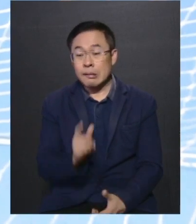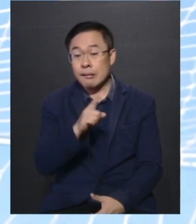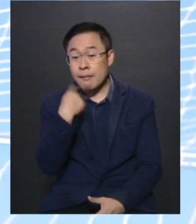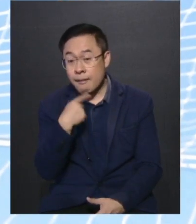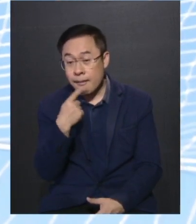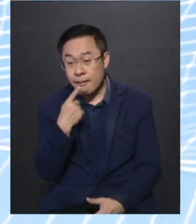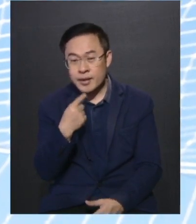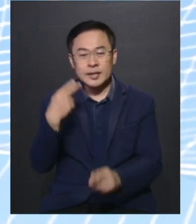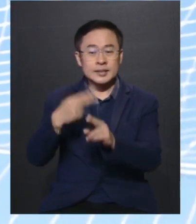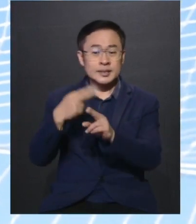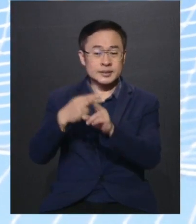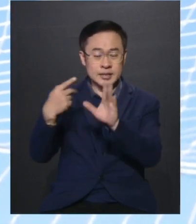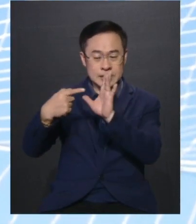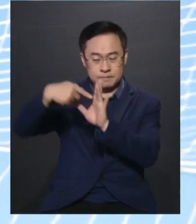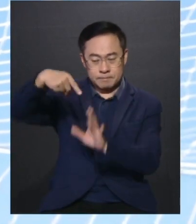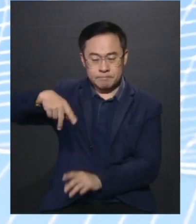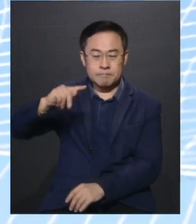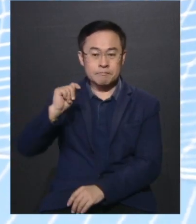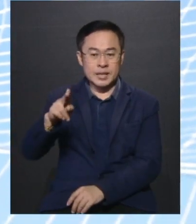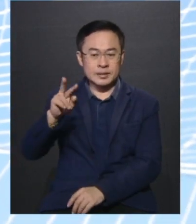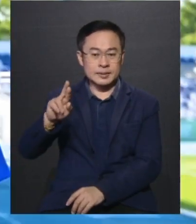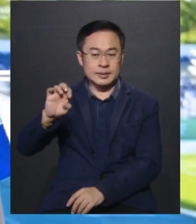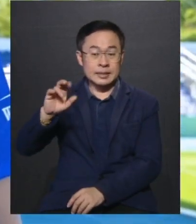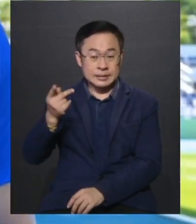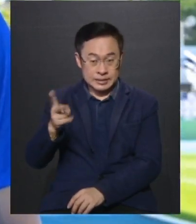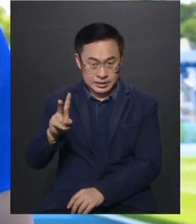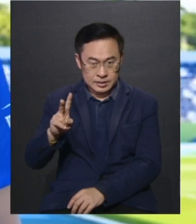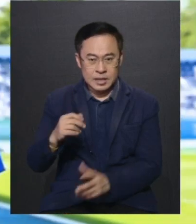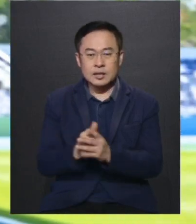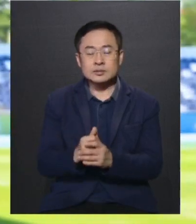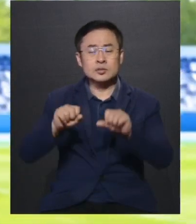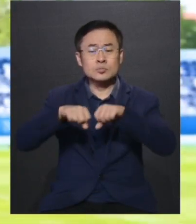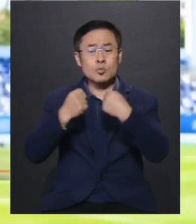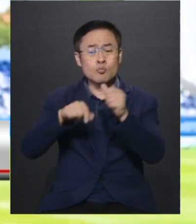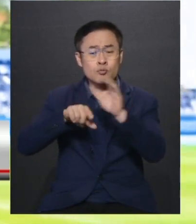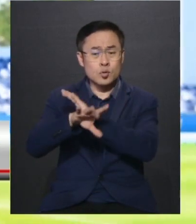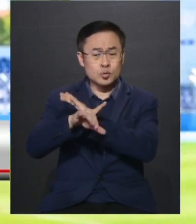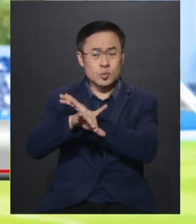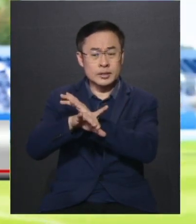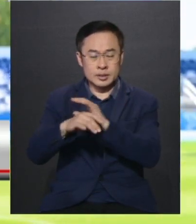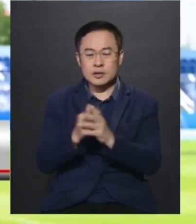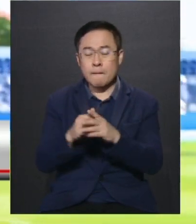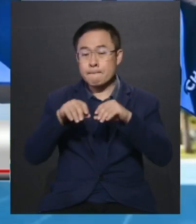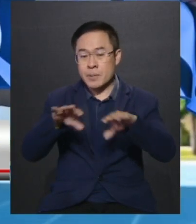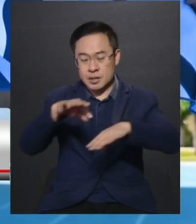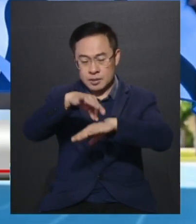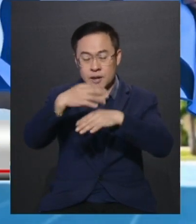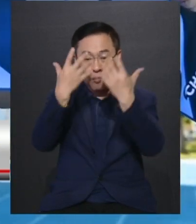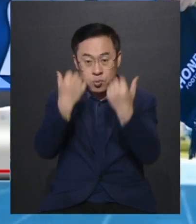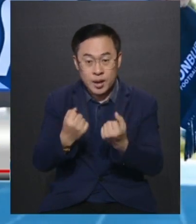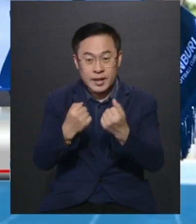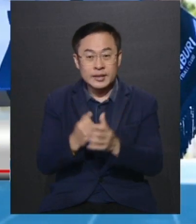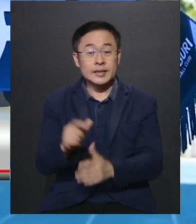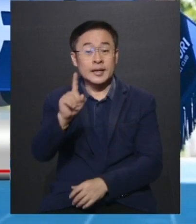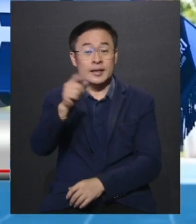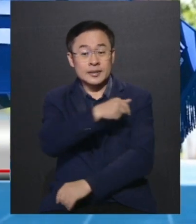ก็คือแพทริกเดโต้ค่ะโดยสโมสรชลบุรี FC นะคะก็ประกาศเปิดตัวแพทริกเดโต้ผู้รักษาประตูดีกรีทีมชาติฟิลิปปินส์